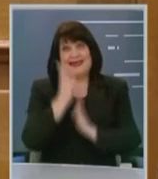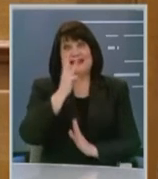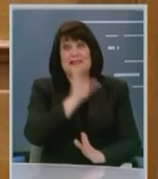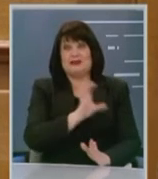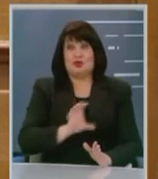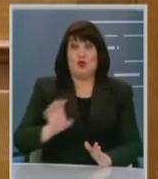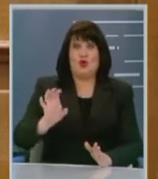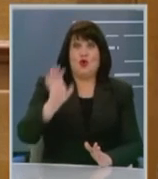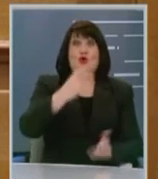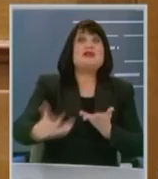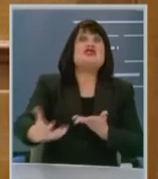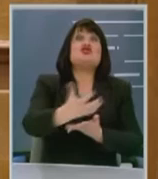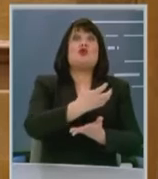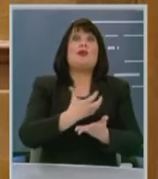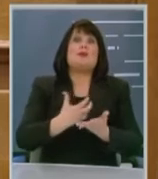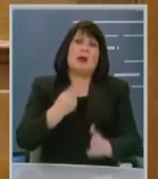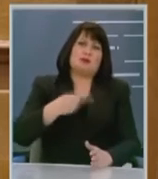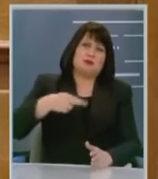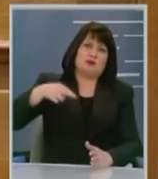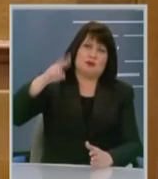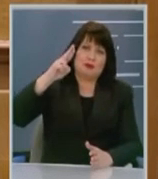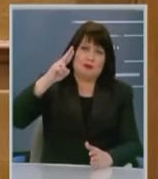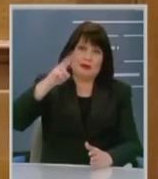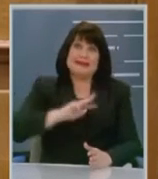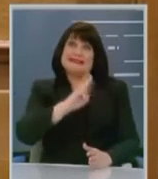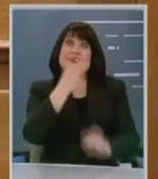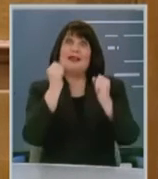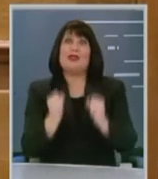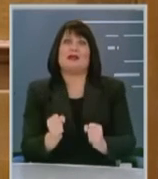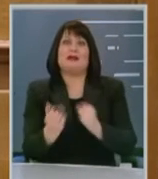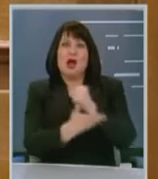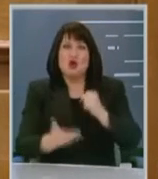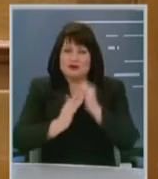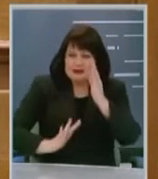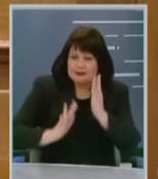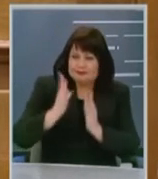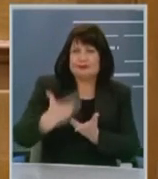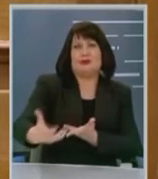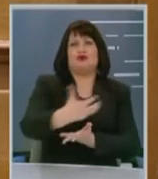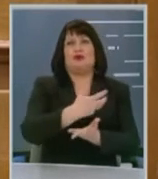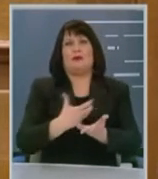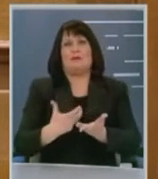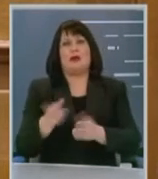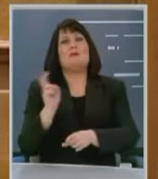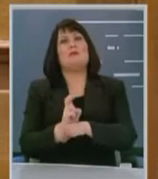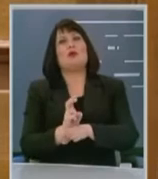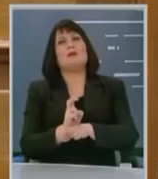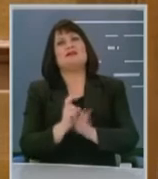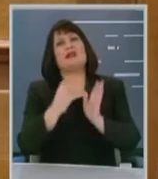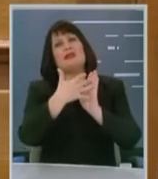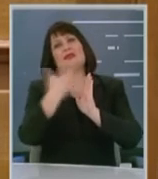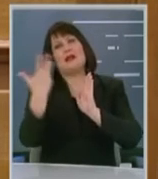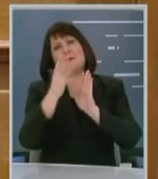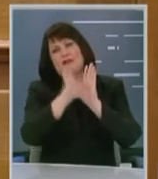είχαν άνοδο στο εισόδημα η Ελλάδα κατέχει την τρίτη θέση και οι υπόλοιπες βεβαίως 15 χώρες